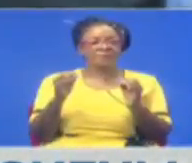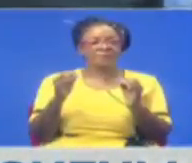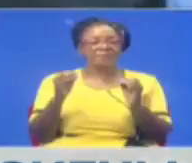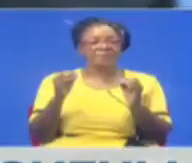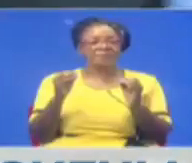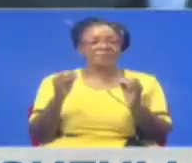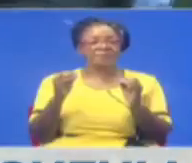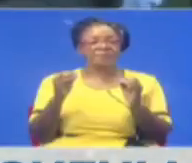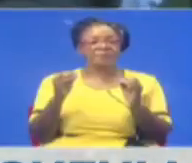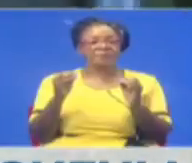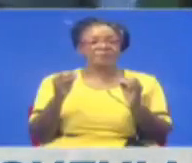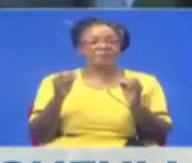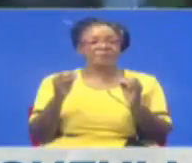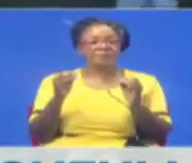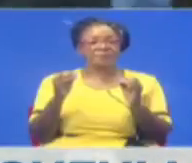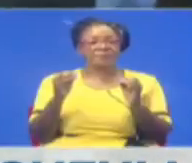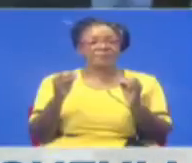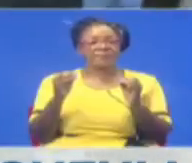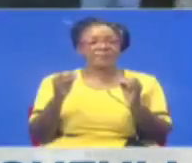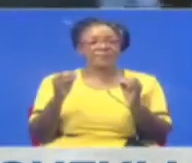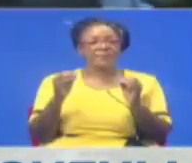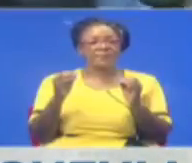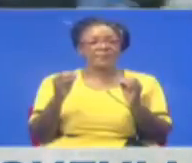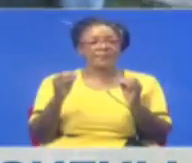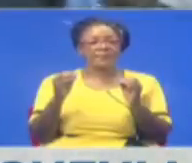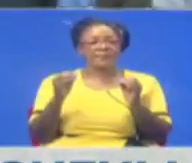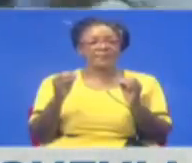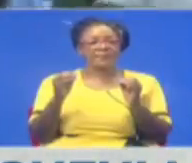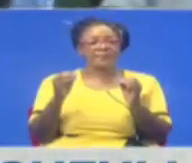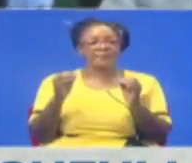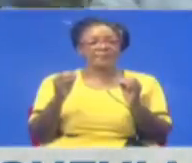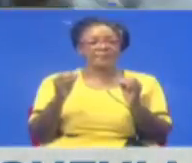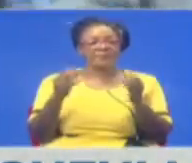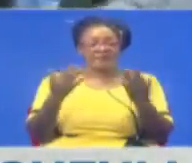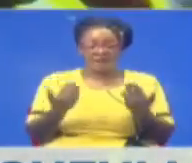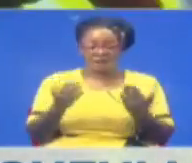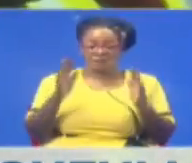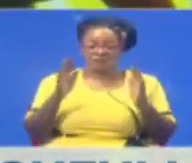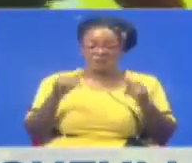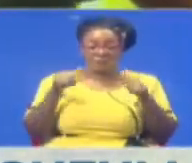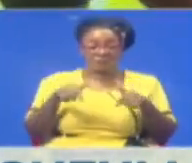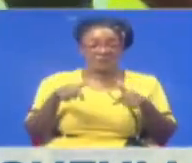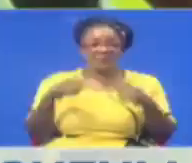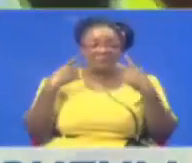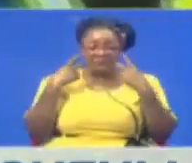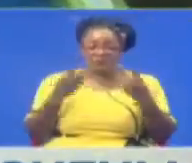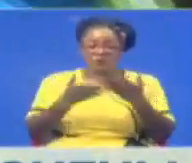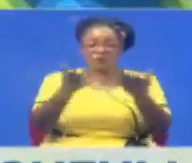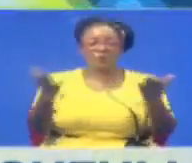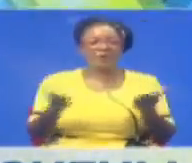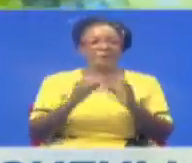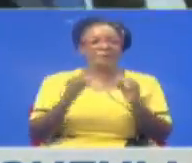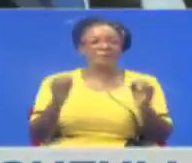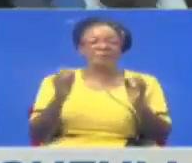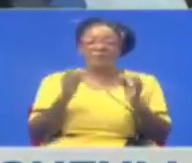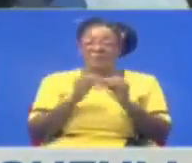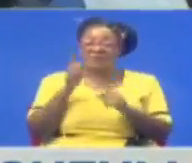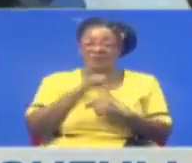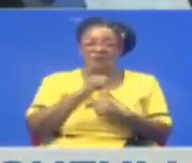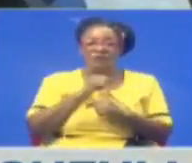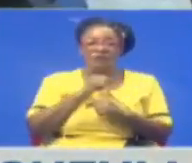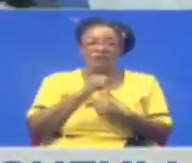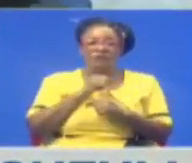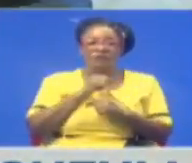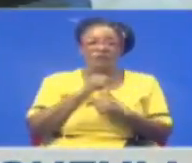Kwa hiyo namwakilisha meneja, ujui tu. Sasa kuanzia leo msionekane hapa. Wameshakutana hapa, ni maneno tu. Sasa nimechoka